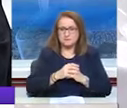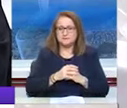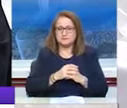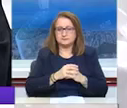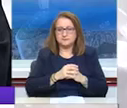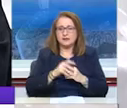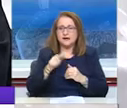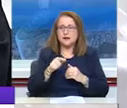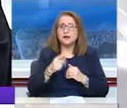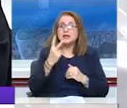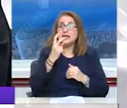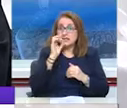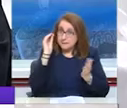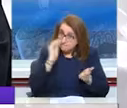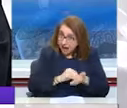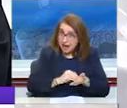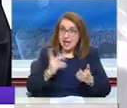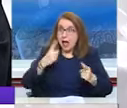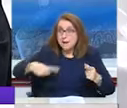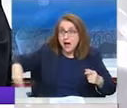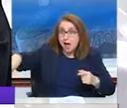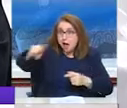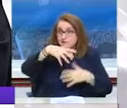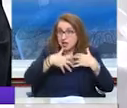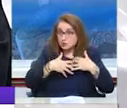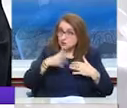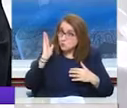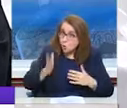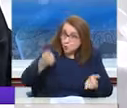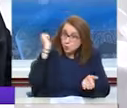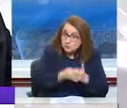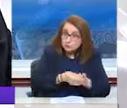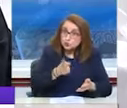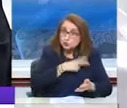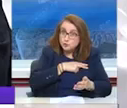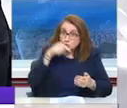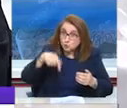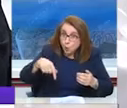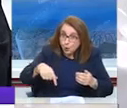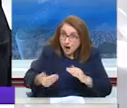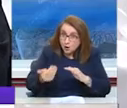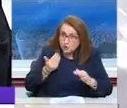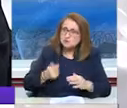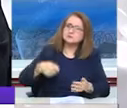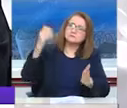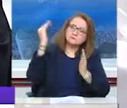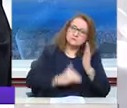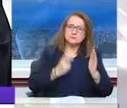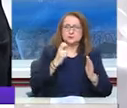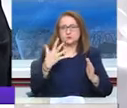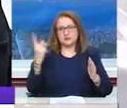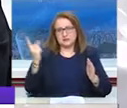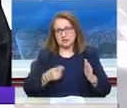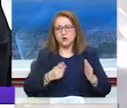δυνατότητα έκπτωσης 25% αν καταβληθούν εμπρόθεσμα. Επιπλέον δυνατότητα, αν καταβάλουν εμπρόθεσμα τον ΦΠΑ του